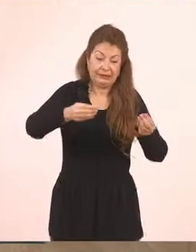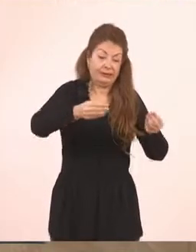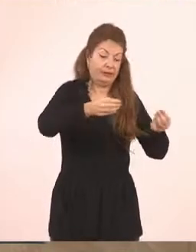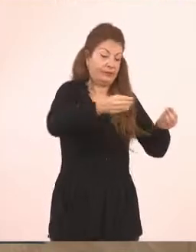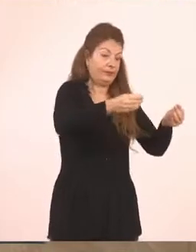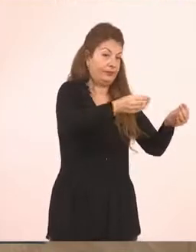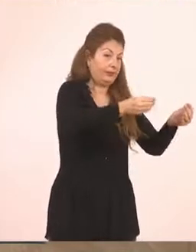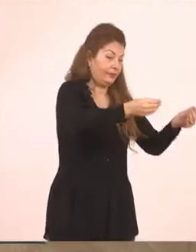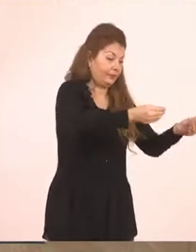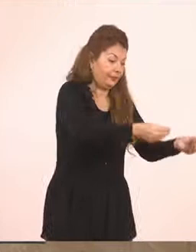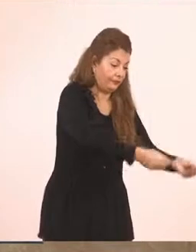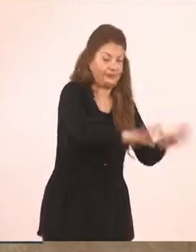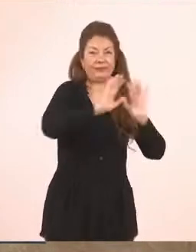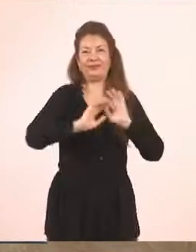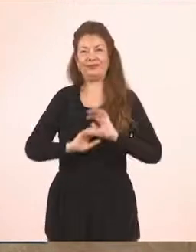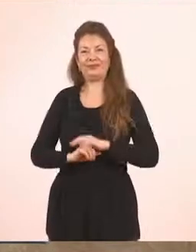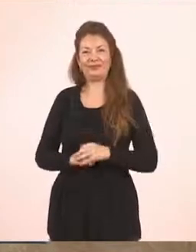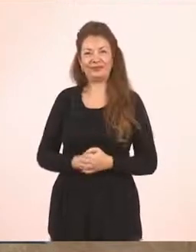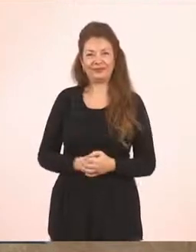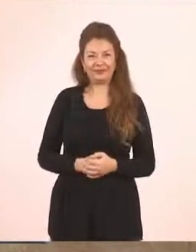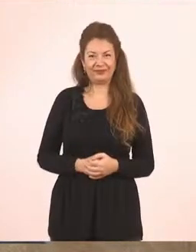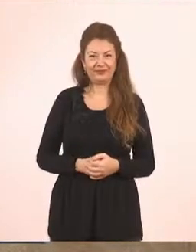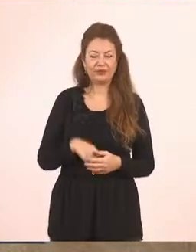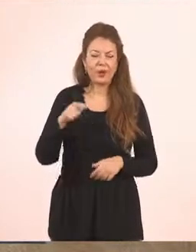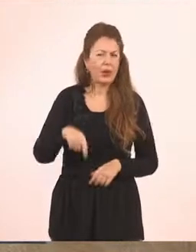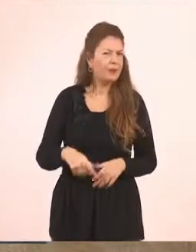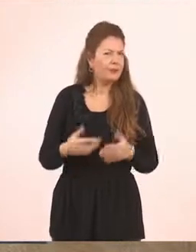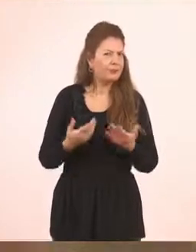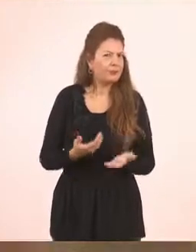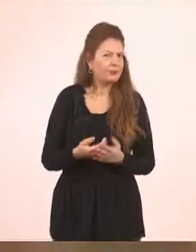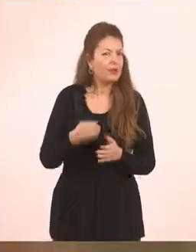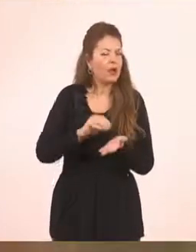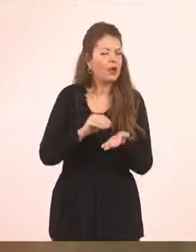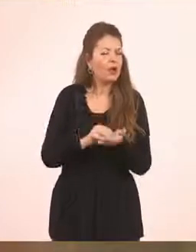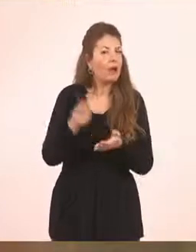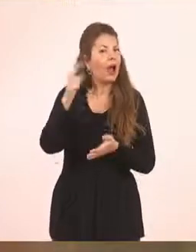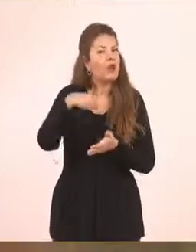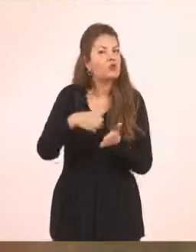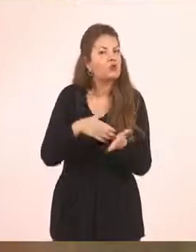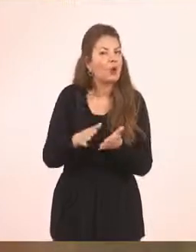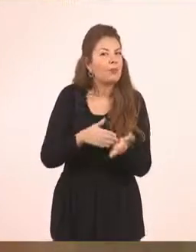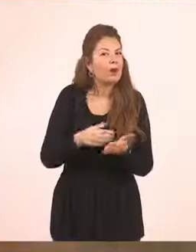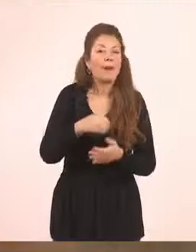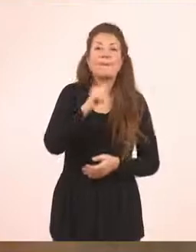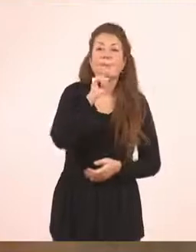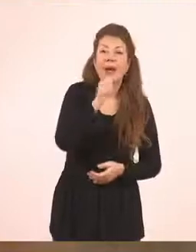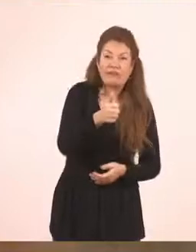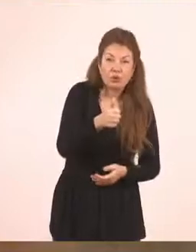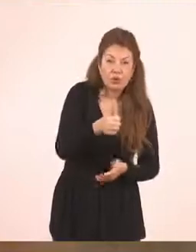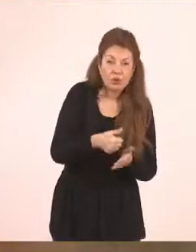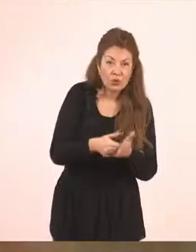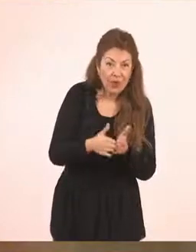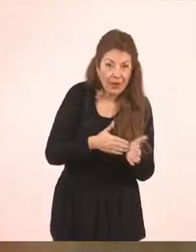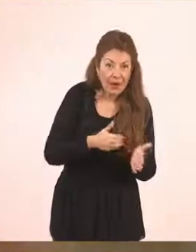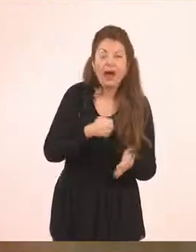Στην άκρη. Ωραία. Και πάνω στο τραπέζι, Σοφία, έχουμε κάτι ακόμα. Το μαύρο